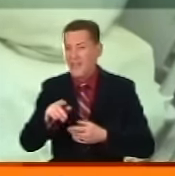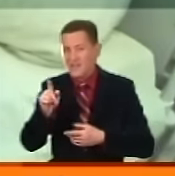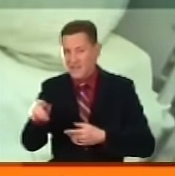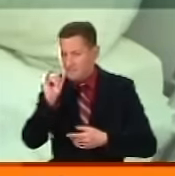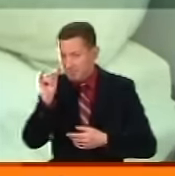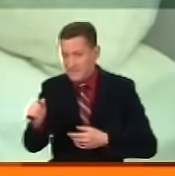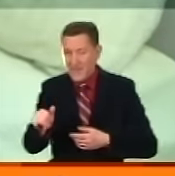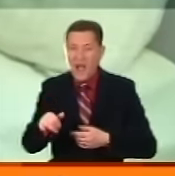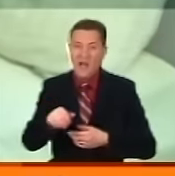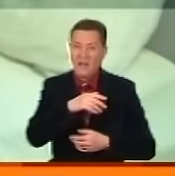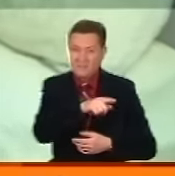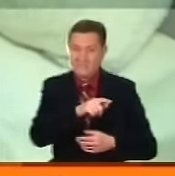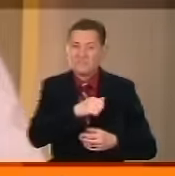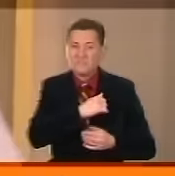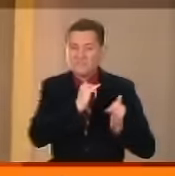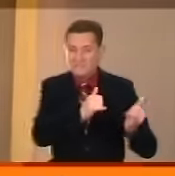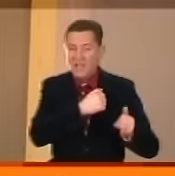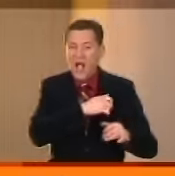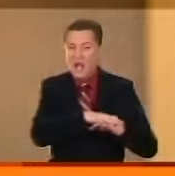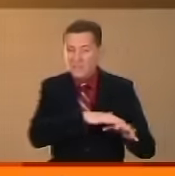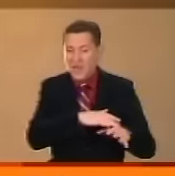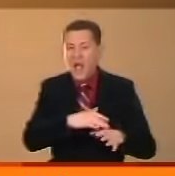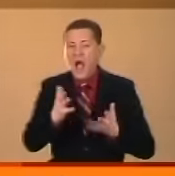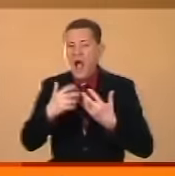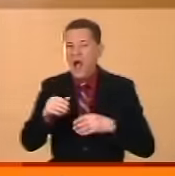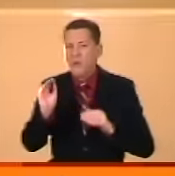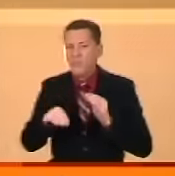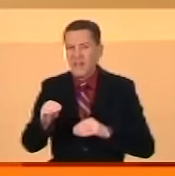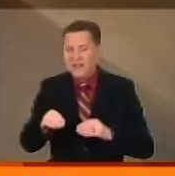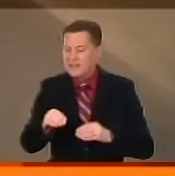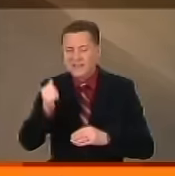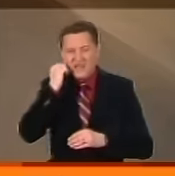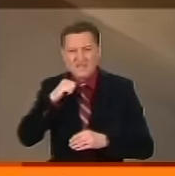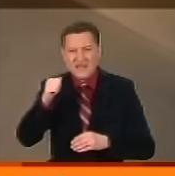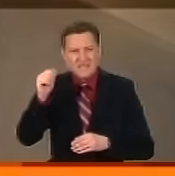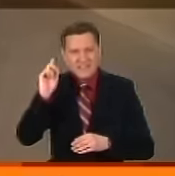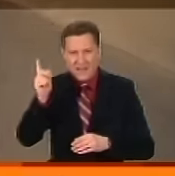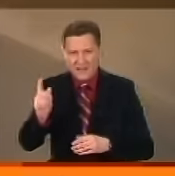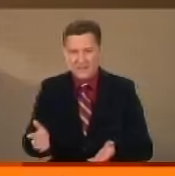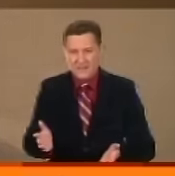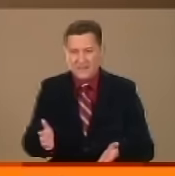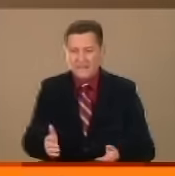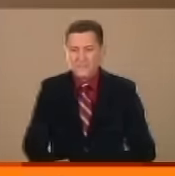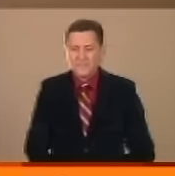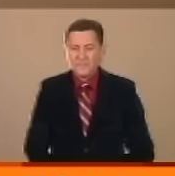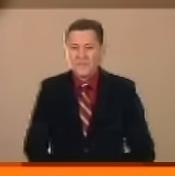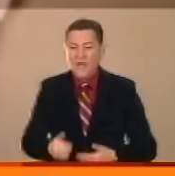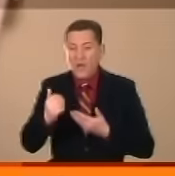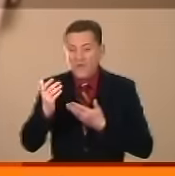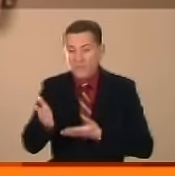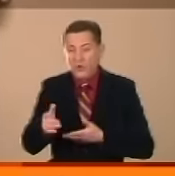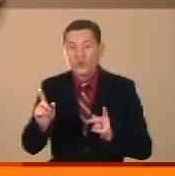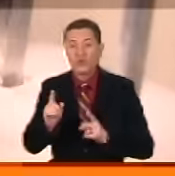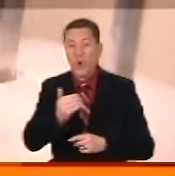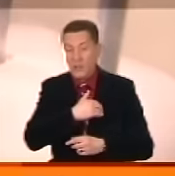деяке обладнання дуже застаріло. Оновити його державним коштом заледве можливо. Ну, от, пожалуй, це те, що ви